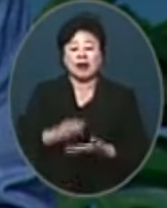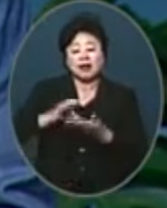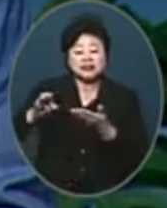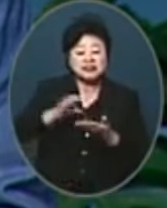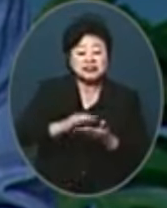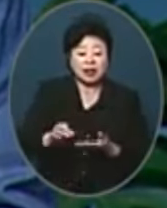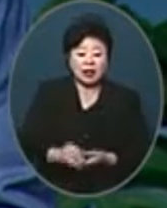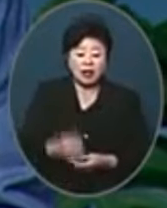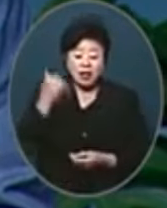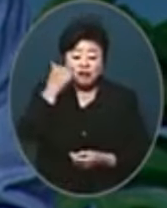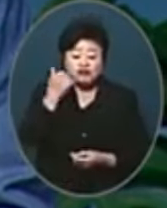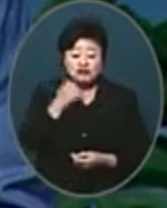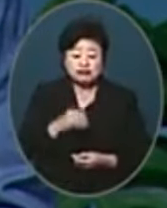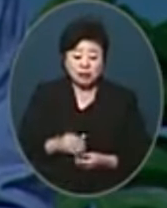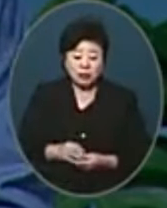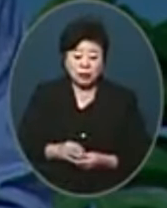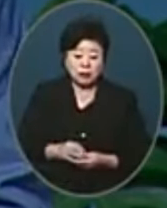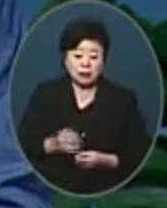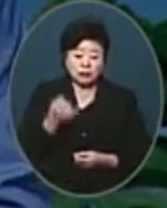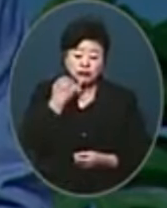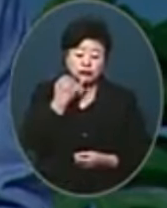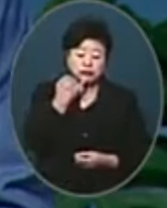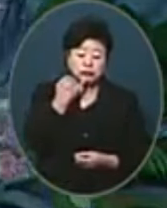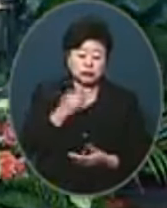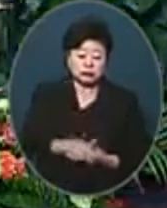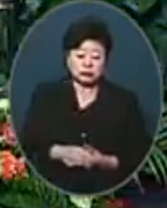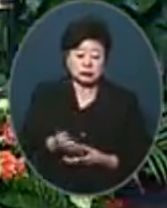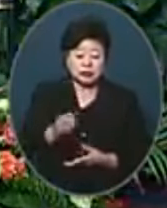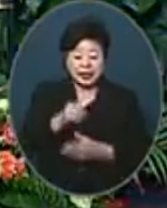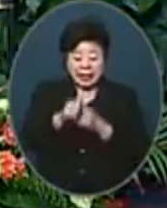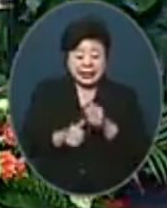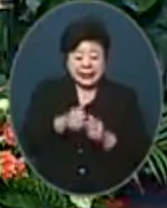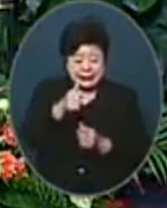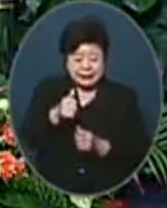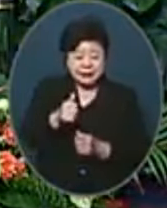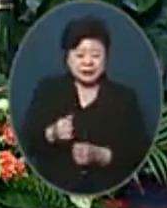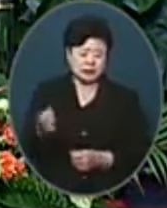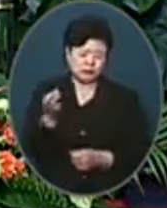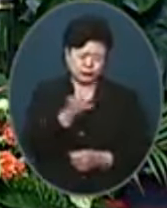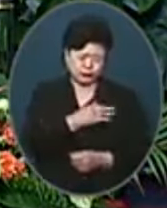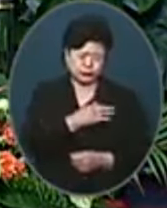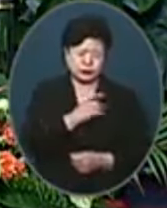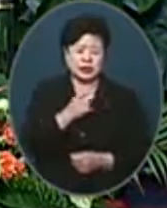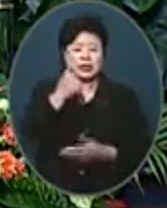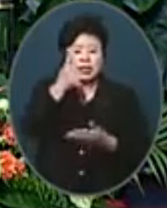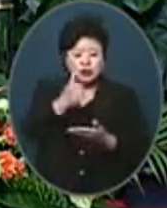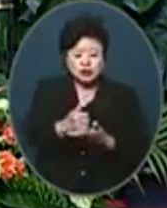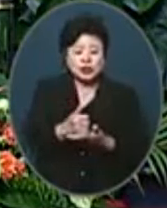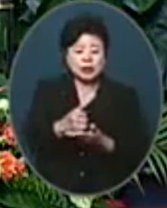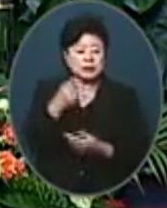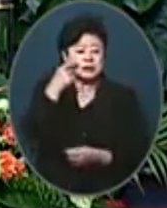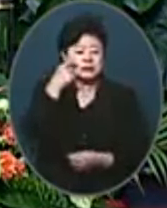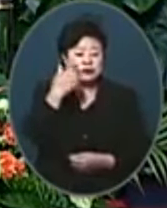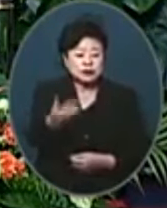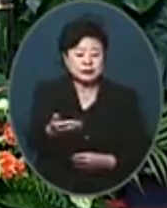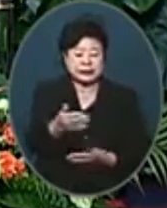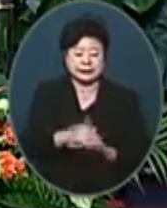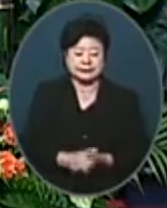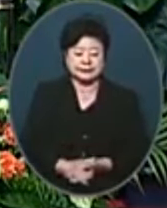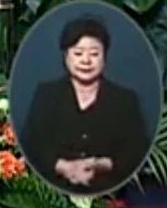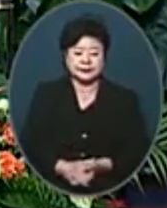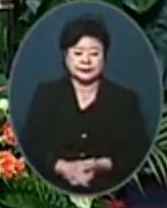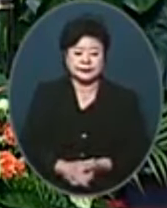누가 뭐라고 하겠습니까? 하지만 하나님께서는 그에게 죄를